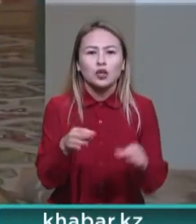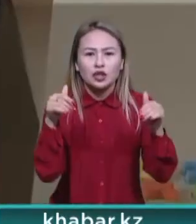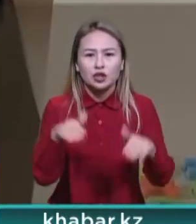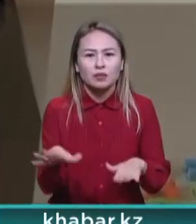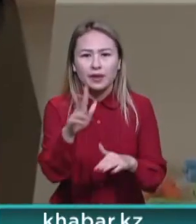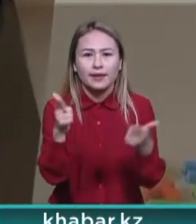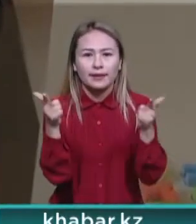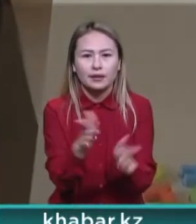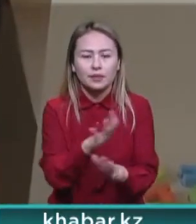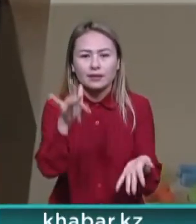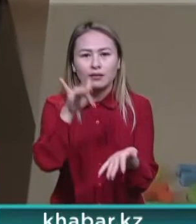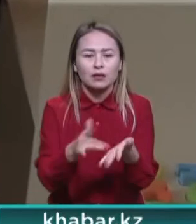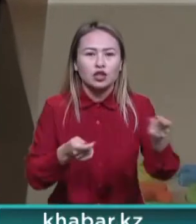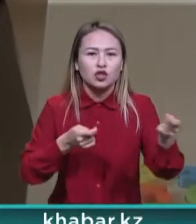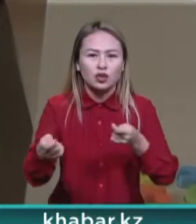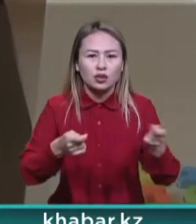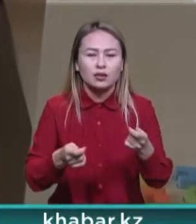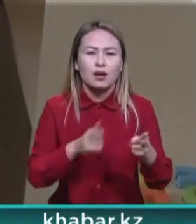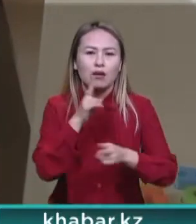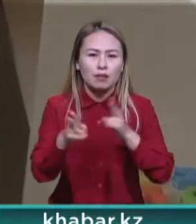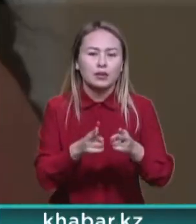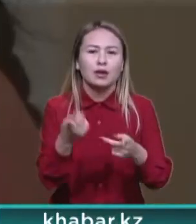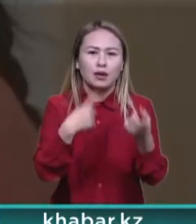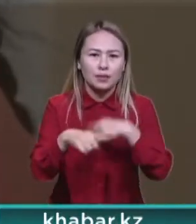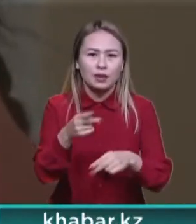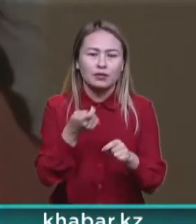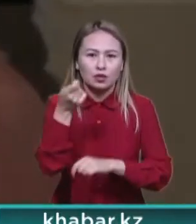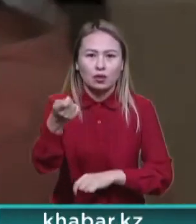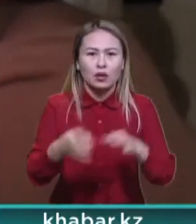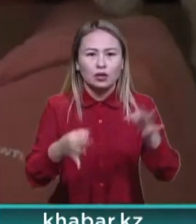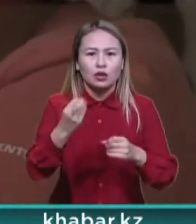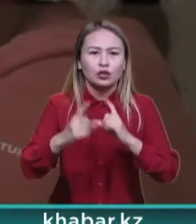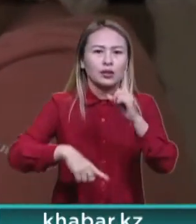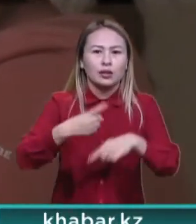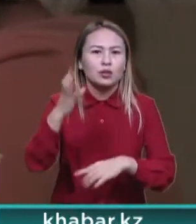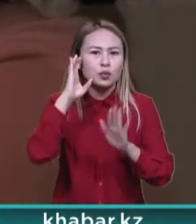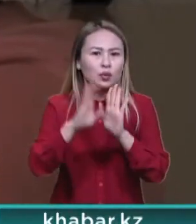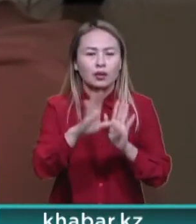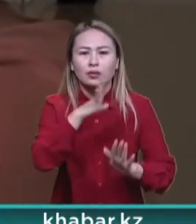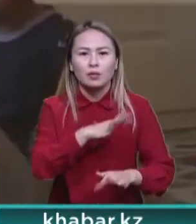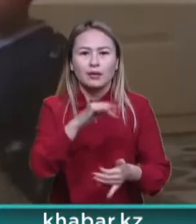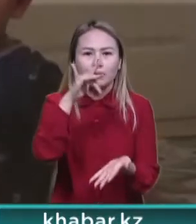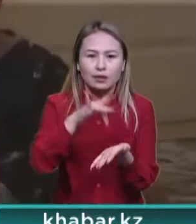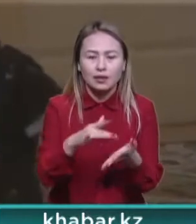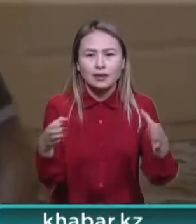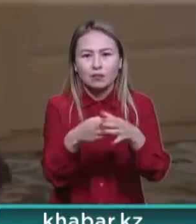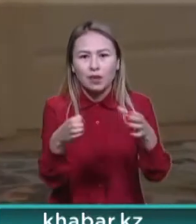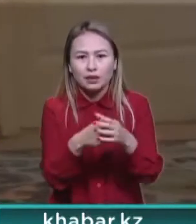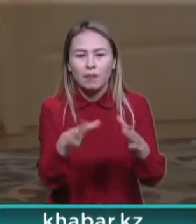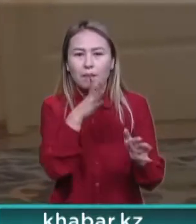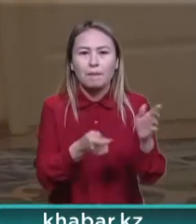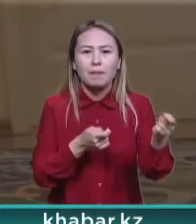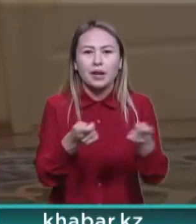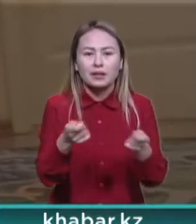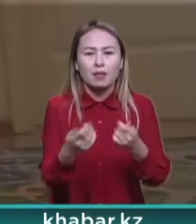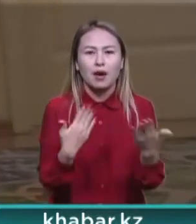шешімімен келіспеген орталық жетекшілер апелляциялық шағым жазған. Келесі тыңдау әлі өткен жоқ. Оңалту орталығы және департамент пен